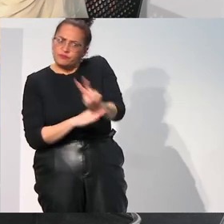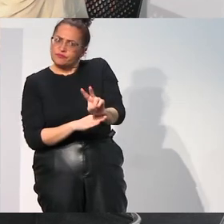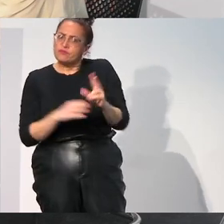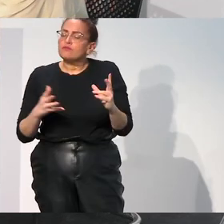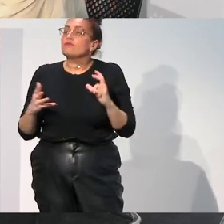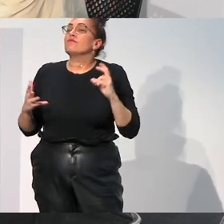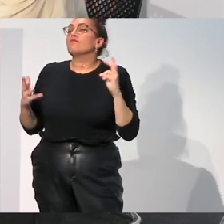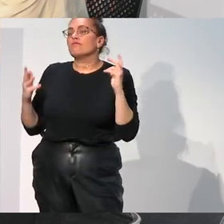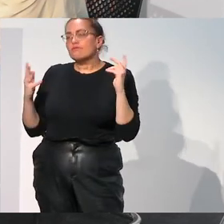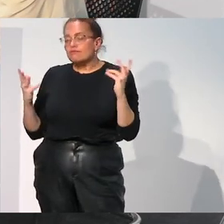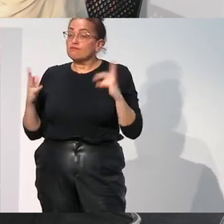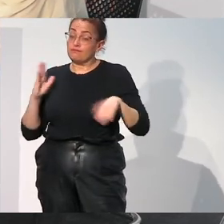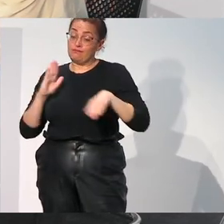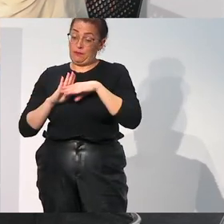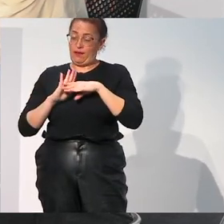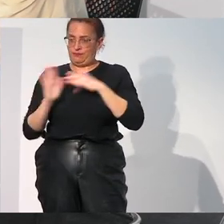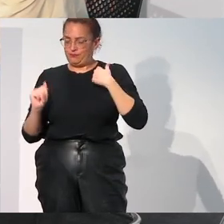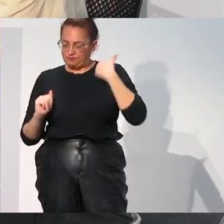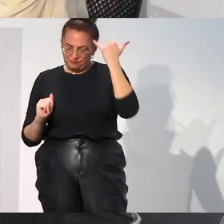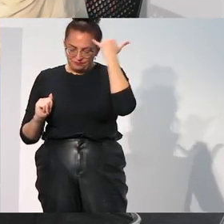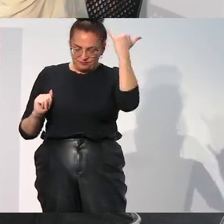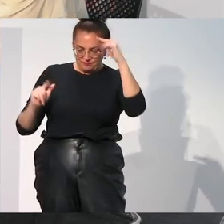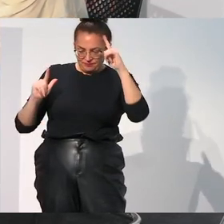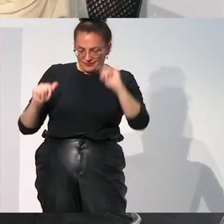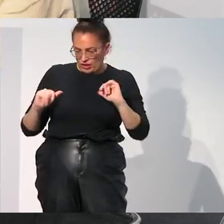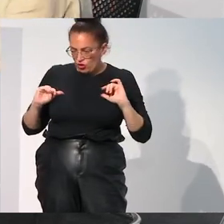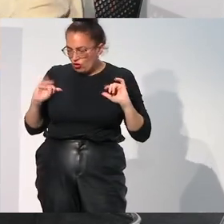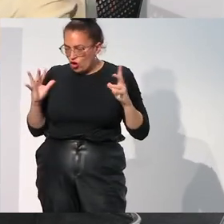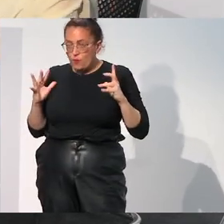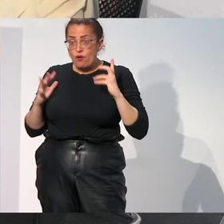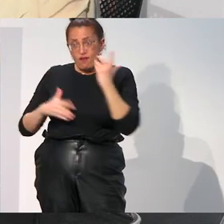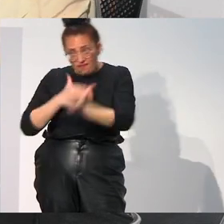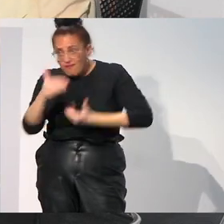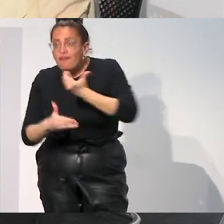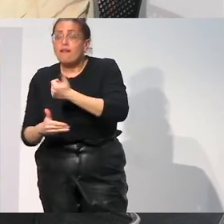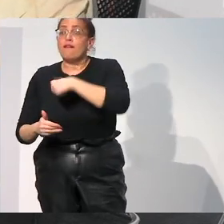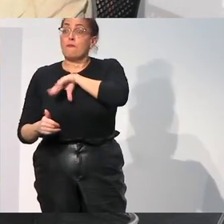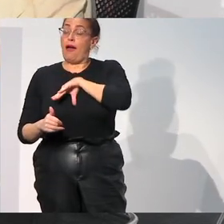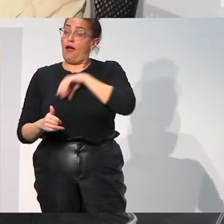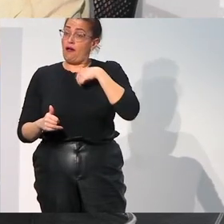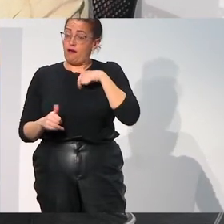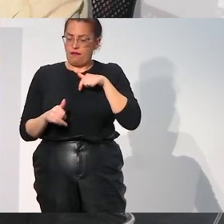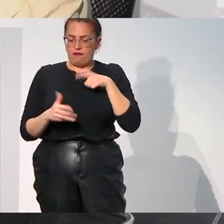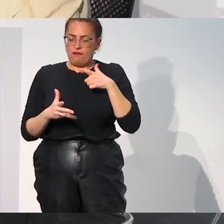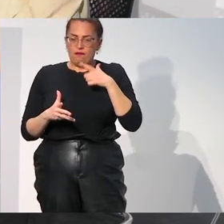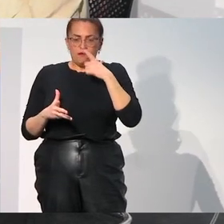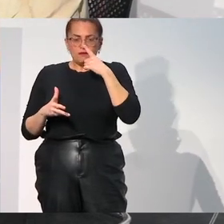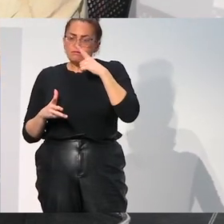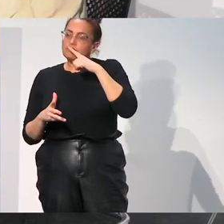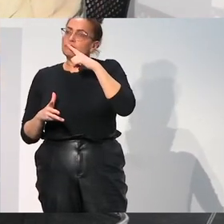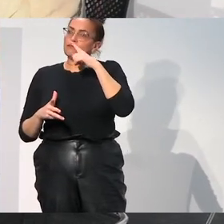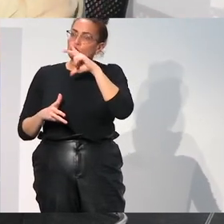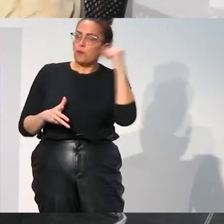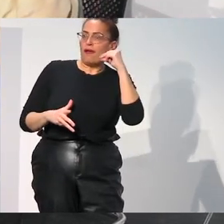C'était quand même le moteur au départ. Enfin, quand l'idée m'est venue, c'était aussi, j'avais cette fascination pour la relation qu'on peut entretenir avec un